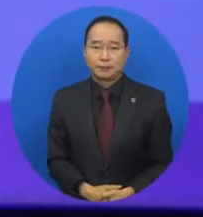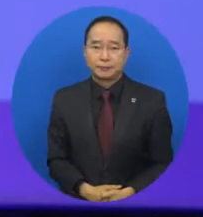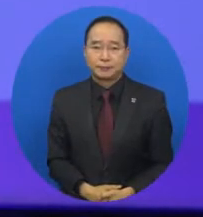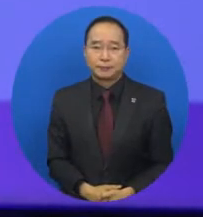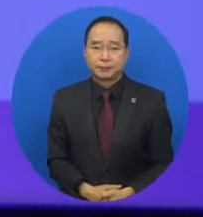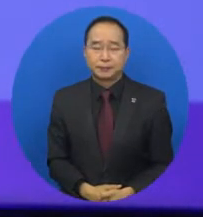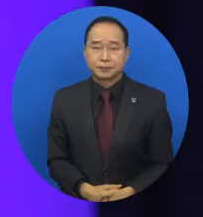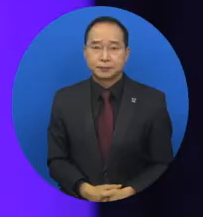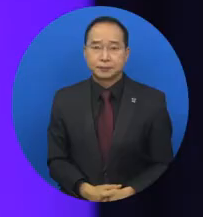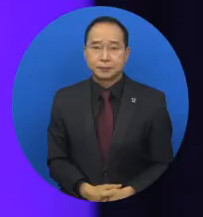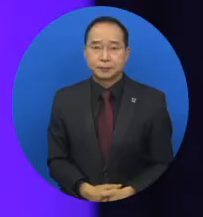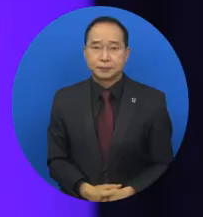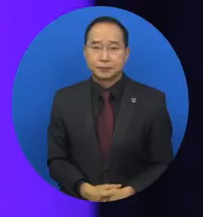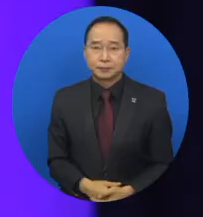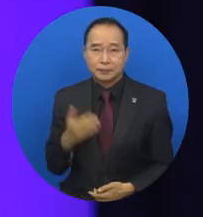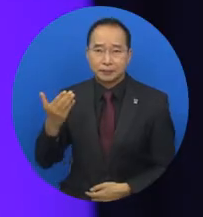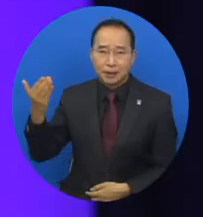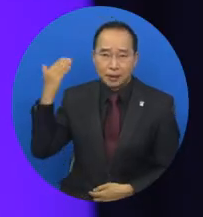직면했습니다.